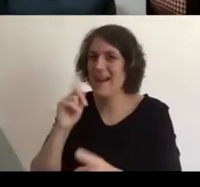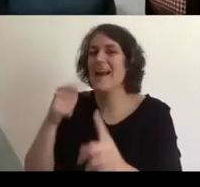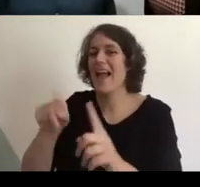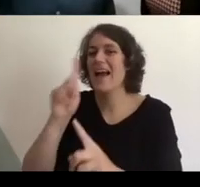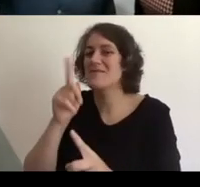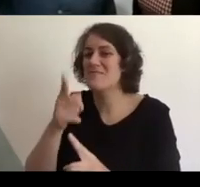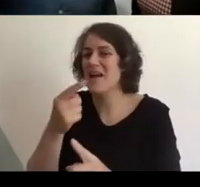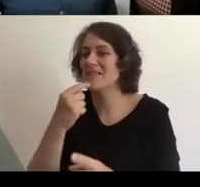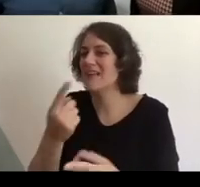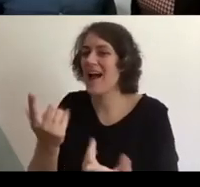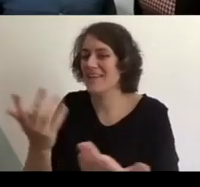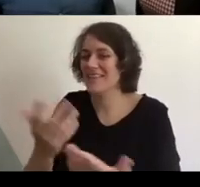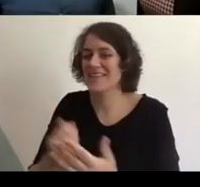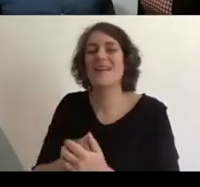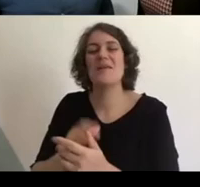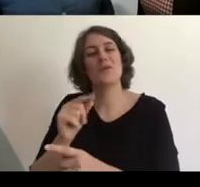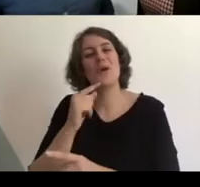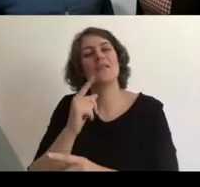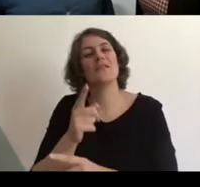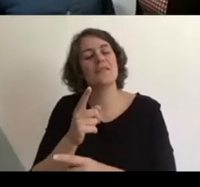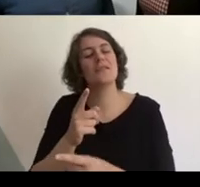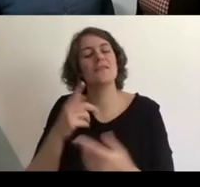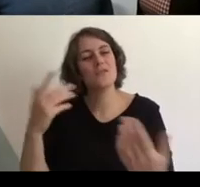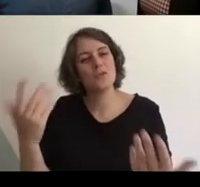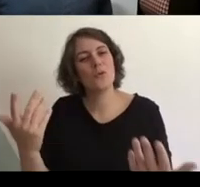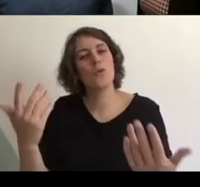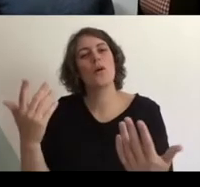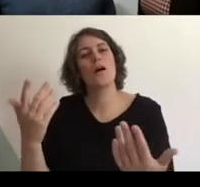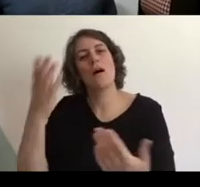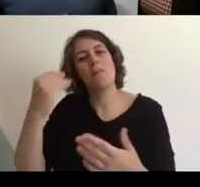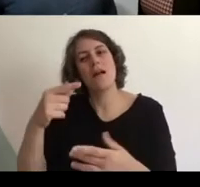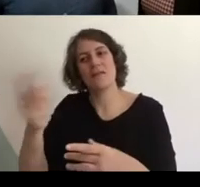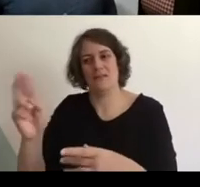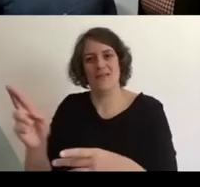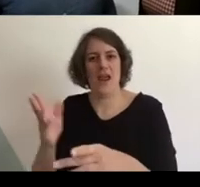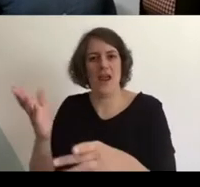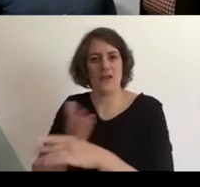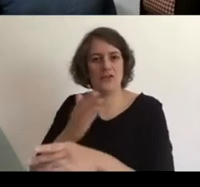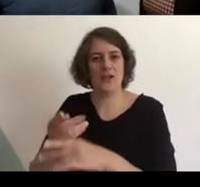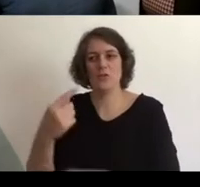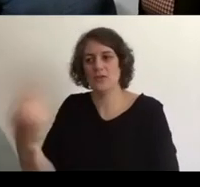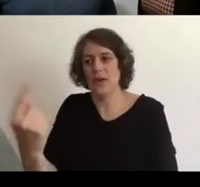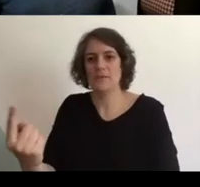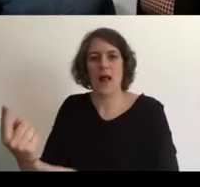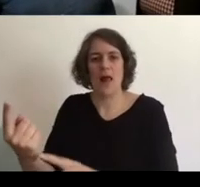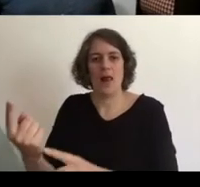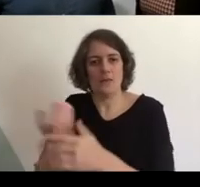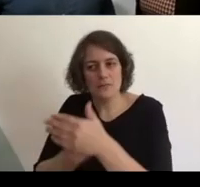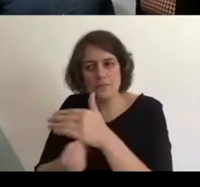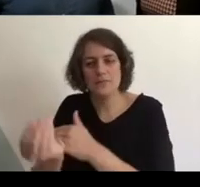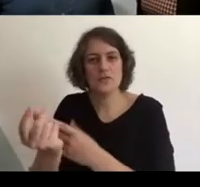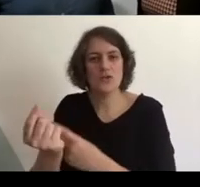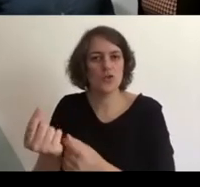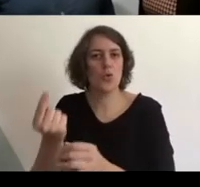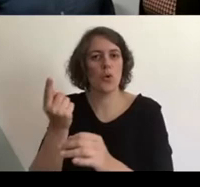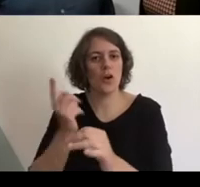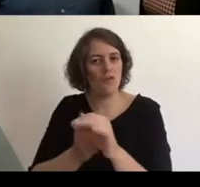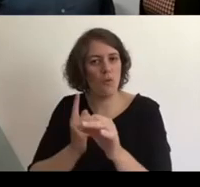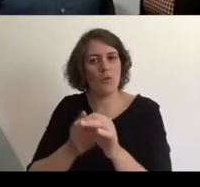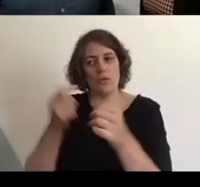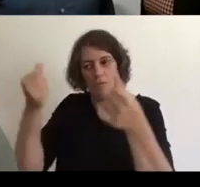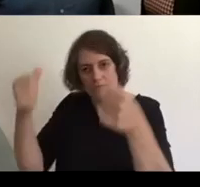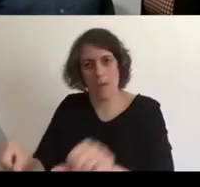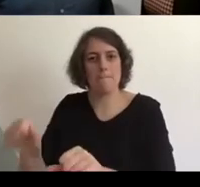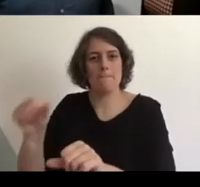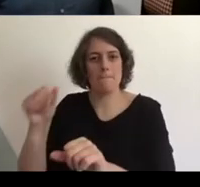sagst. Aber dass die auch mal in die Lage versetzt werden, diese Quote einführen zu müssen,